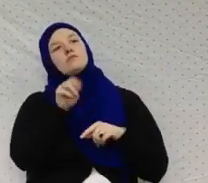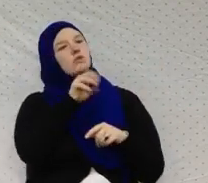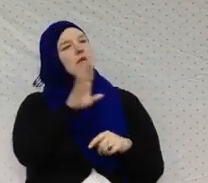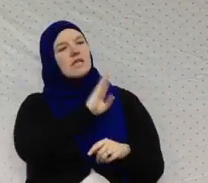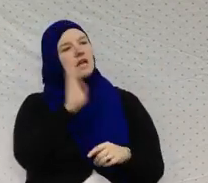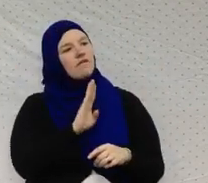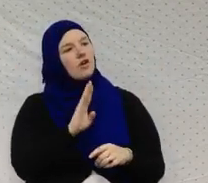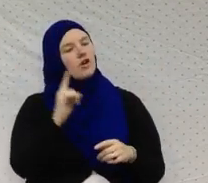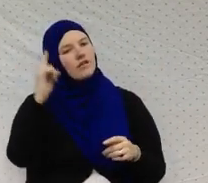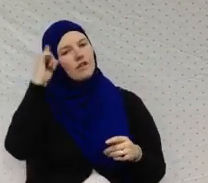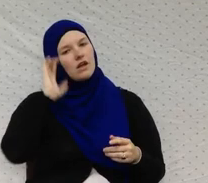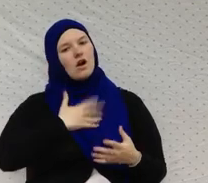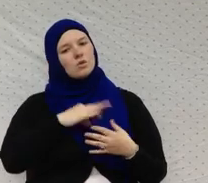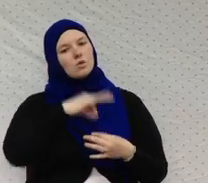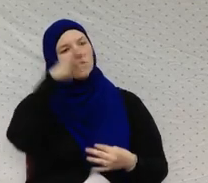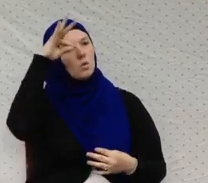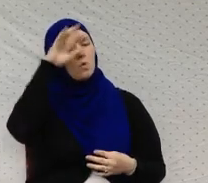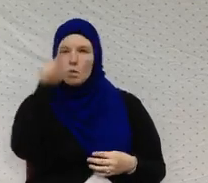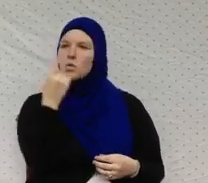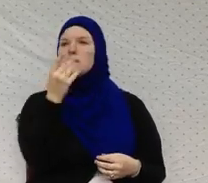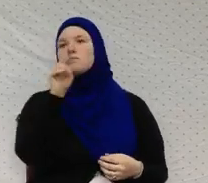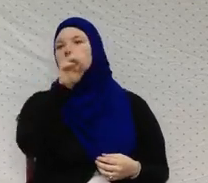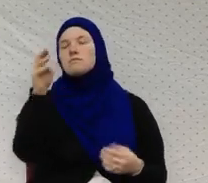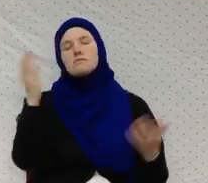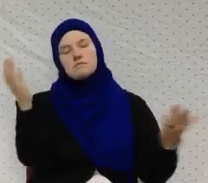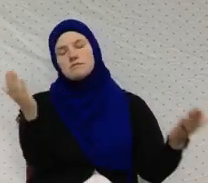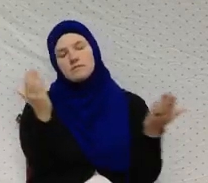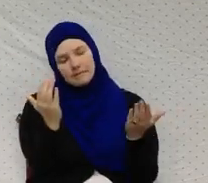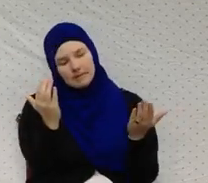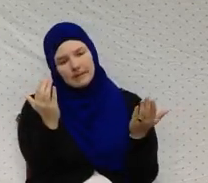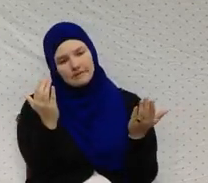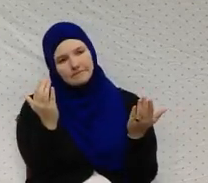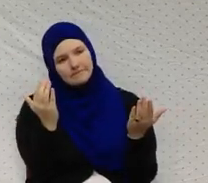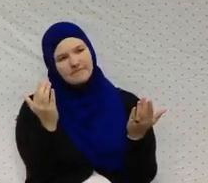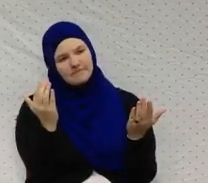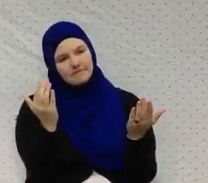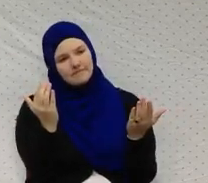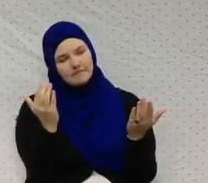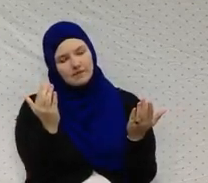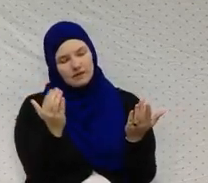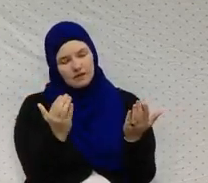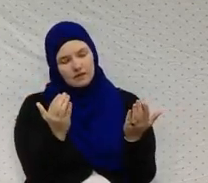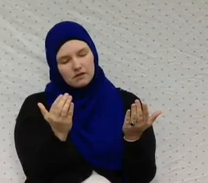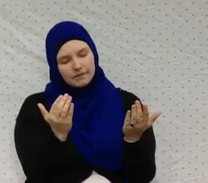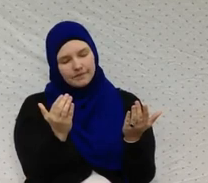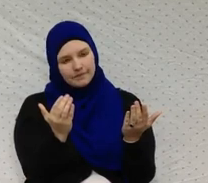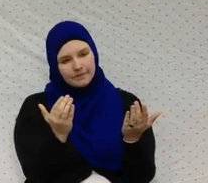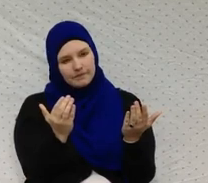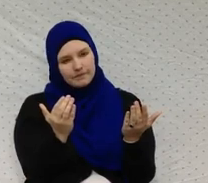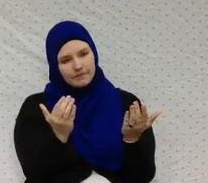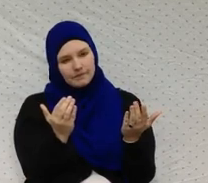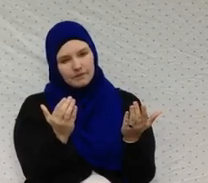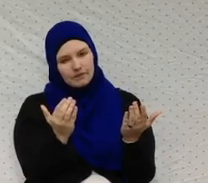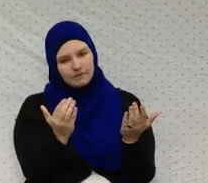Muslim and never take our soul except as Muslims. اللهم اهدنا فيمن هديت وعافنا فيمن